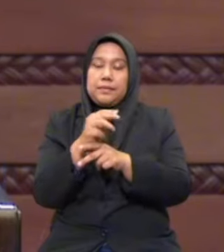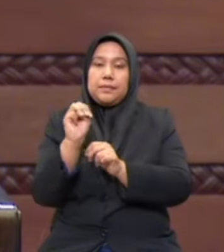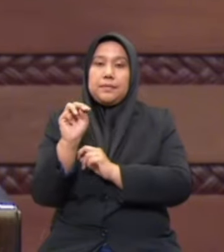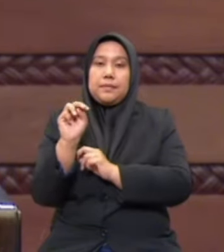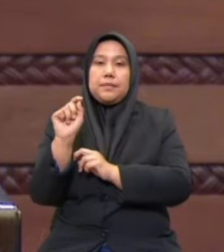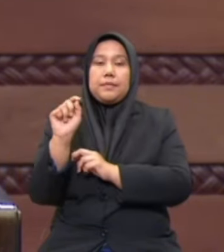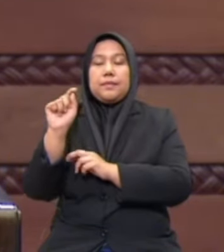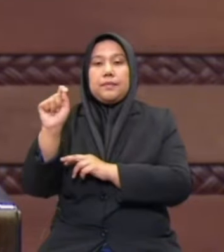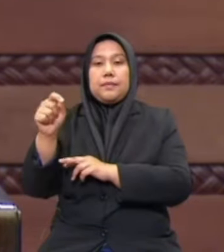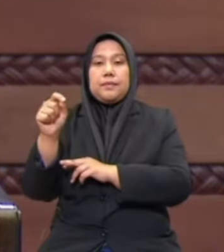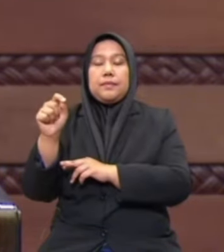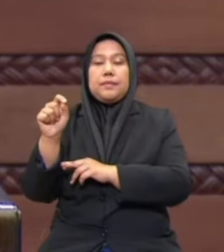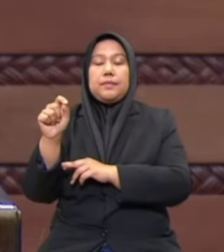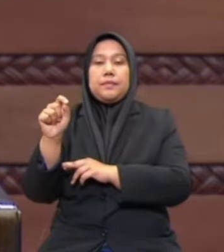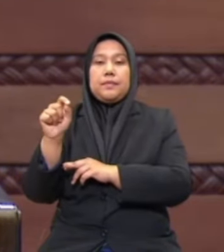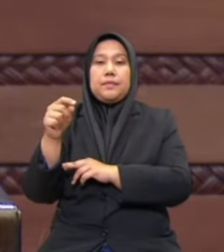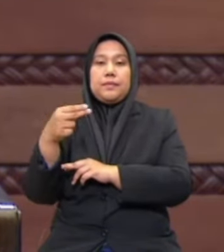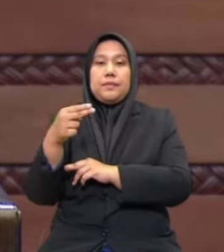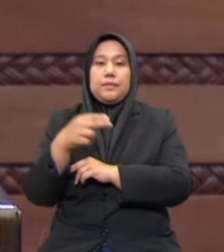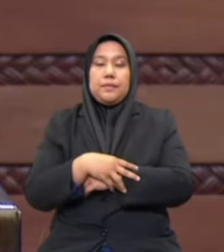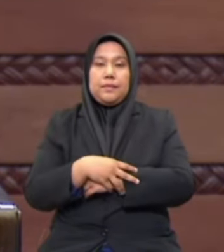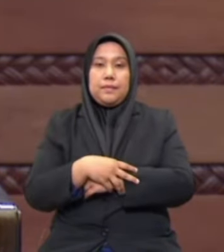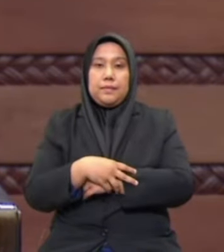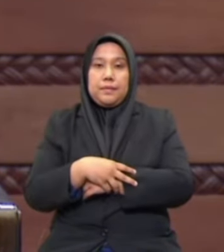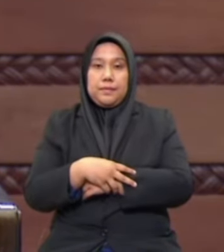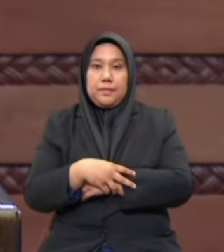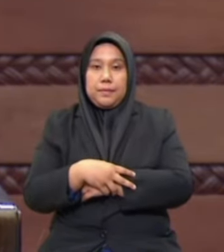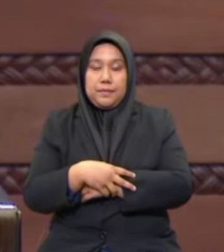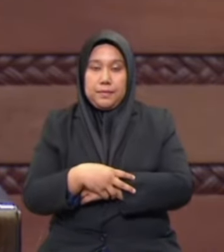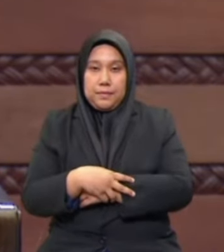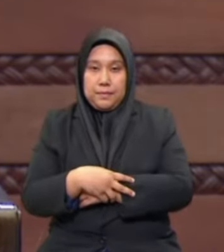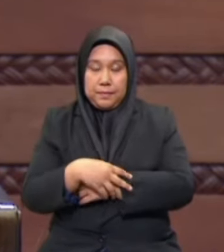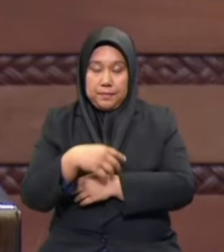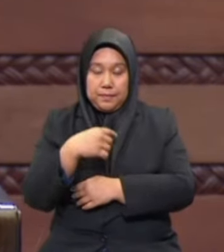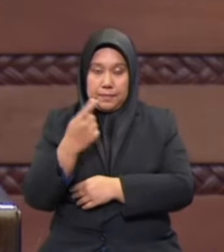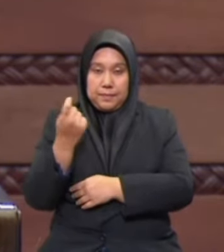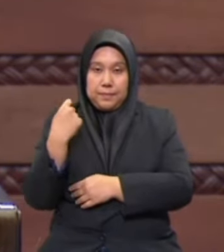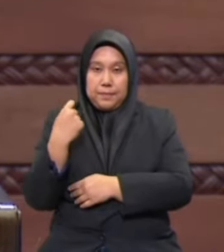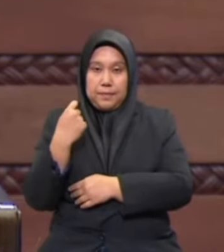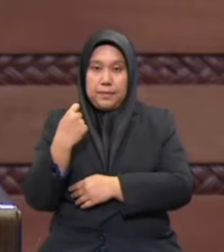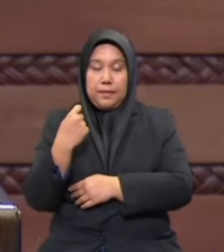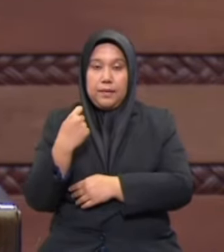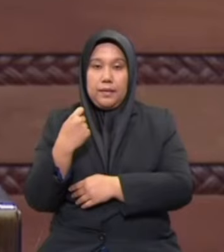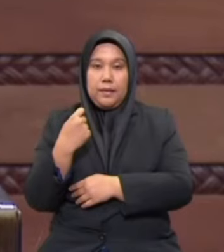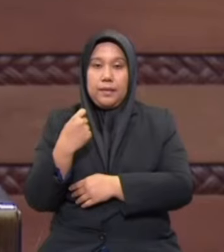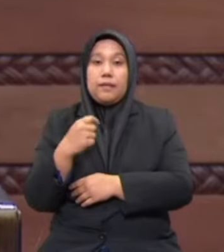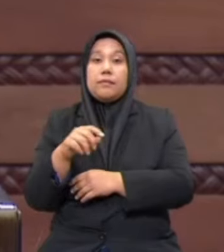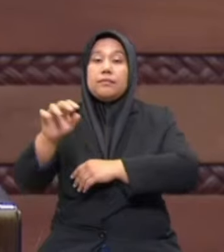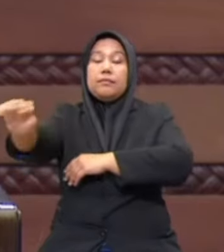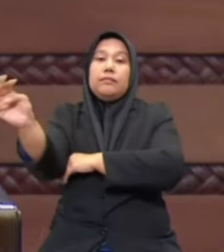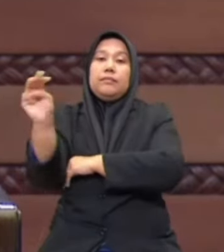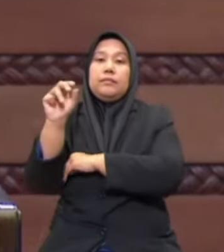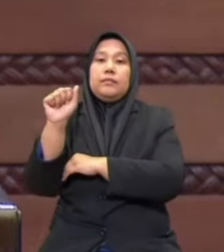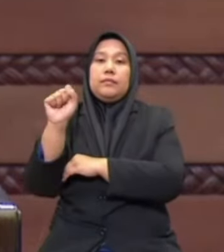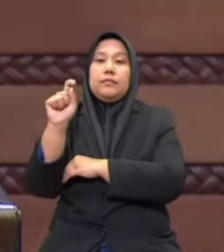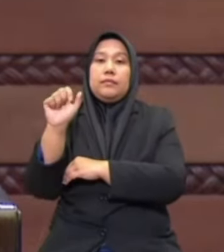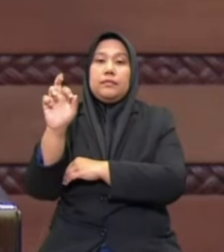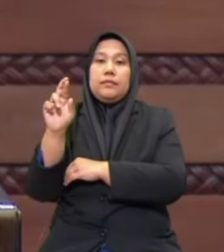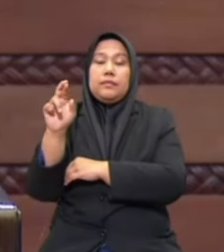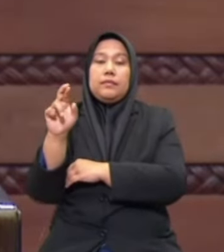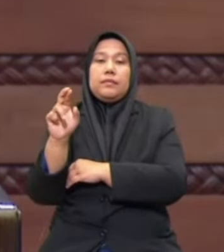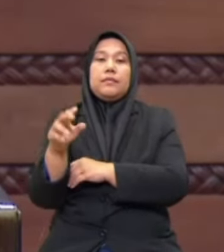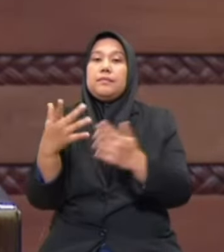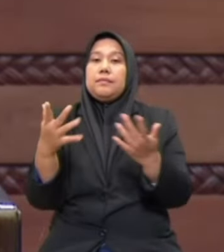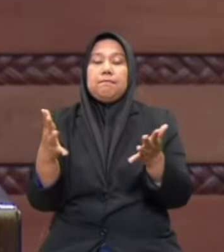tadi mengenai kata Master Main ataupun Master Ejen ini memang tiada saya kalau ada sila Tolong